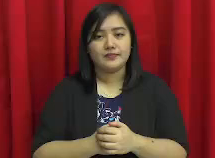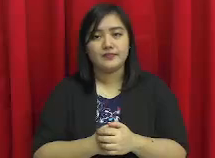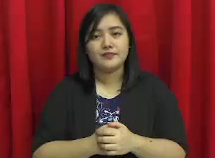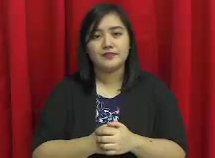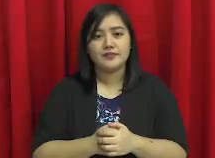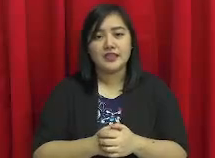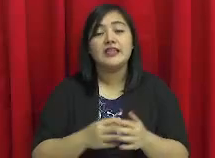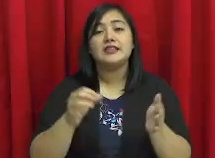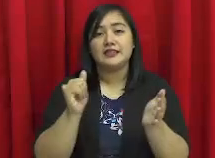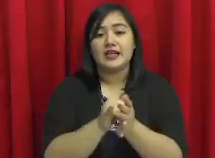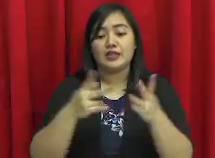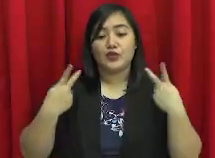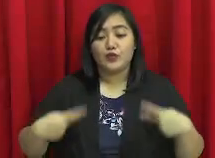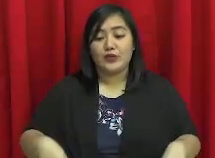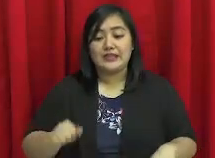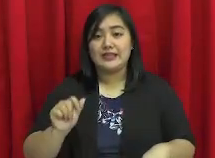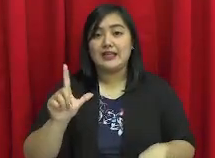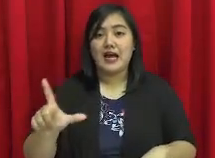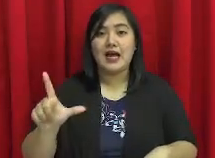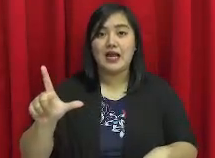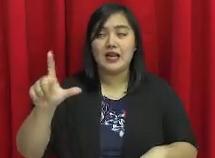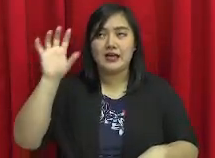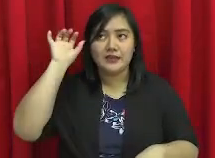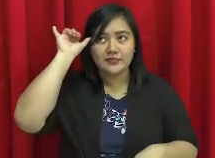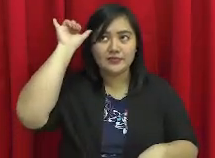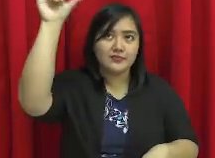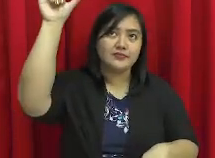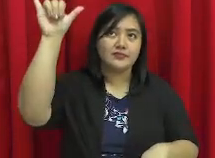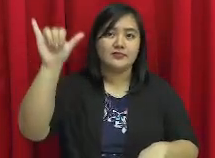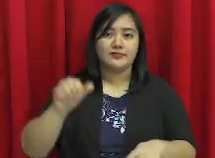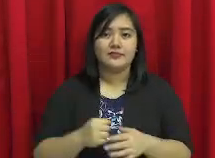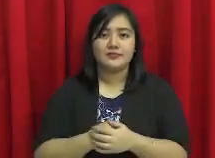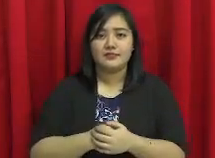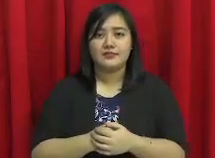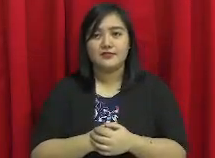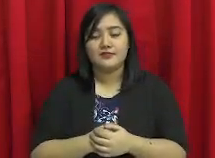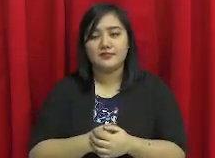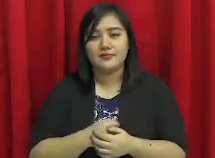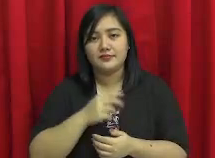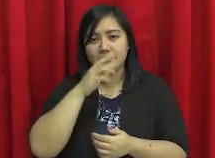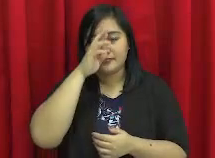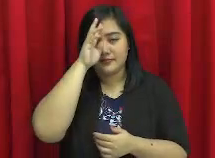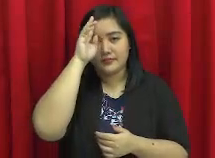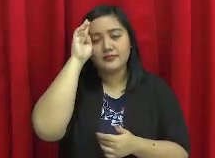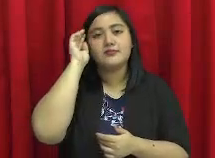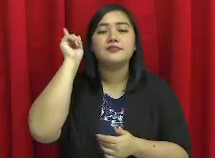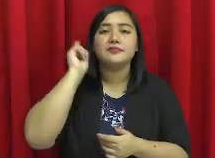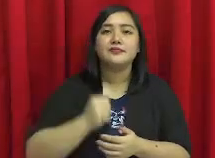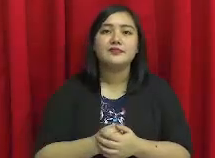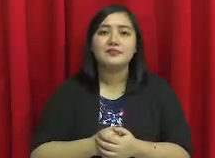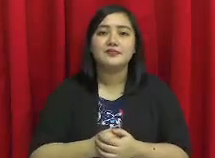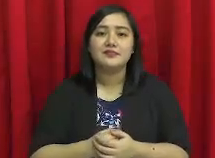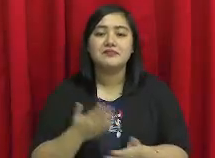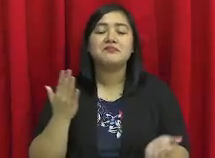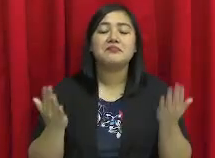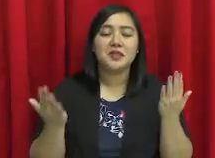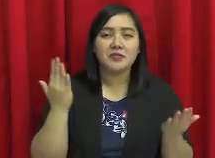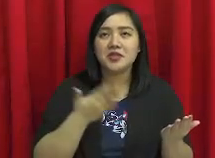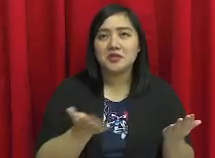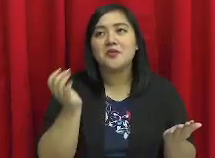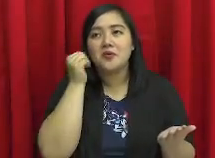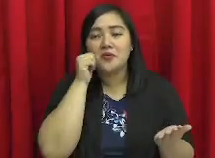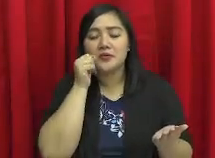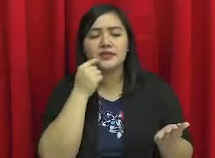ako magtatrabaho, hindi tayo mabubuhay. Yan yun, ang mga kataga natin. Ha? Yan po yung mga kataga natin minsan na kung nakukulangan tayo